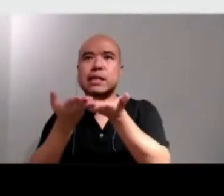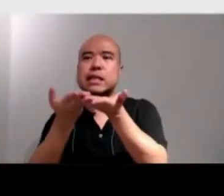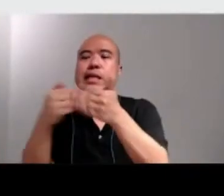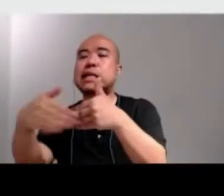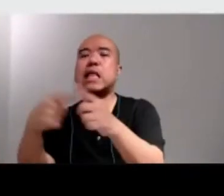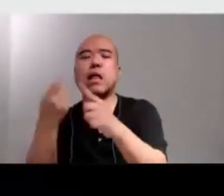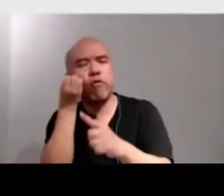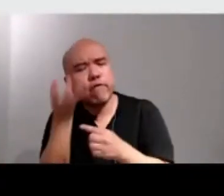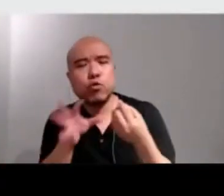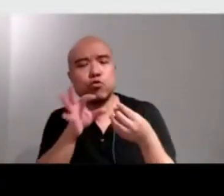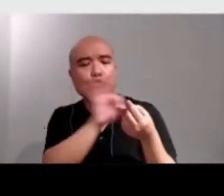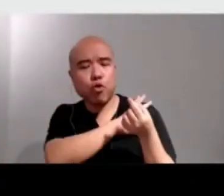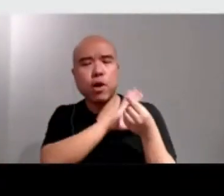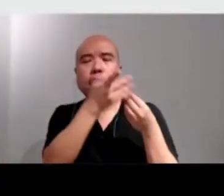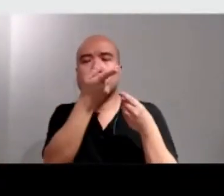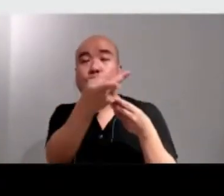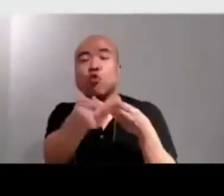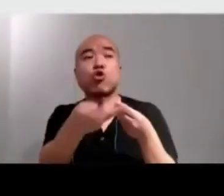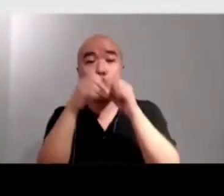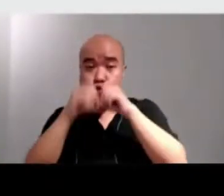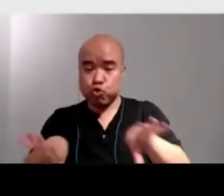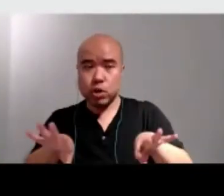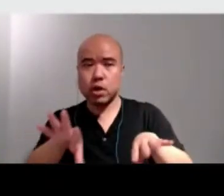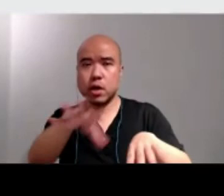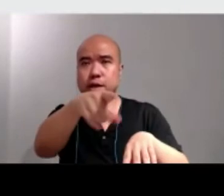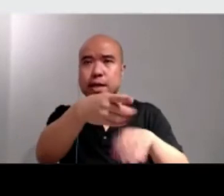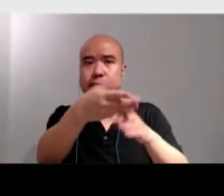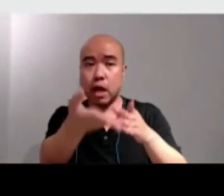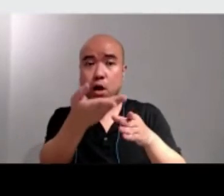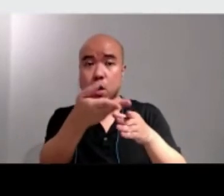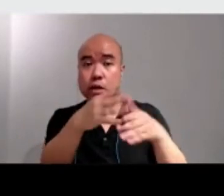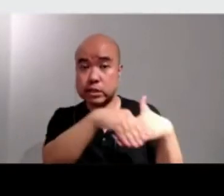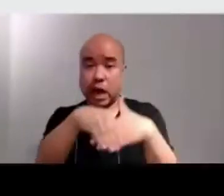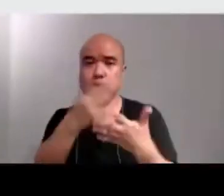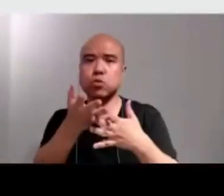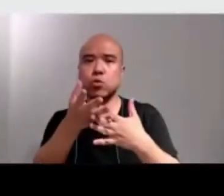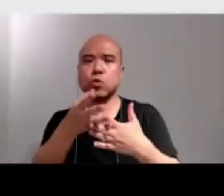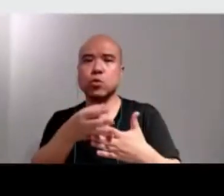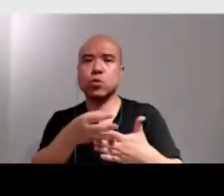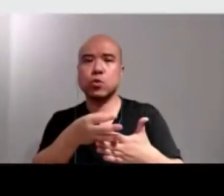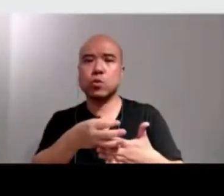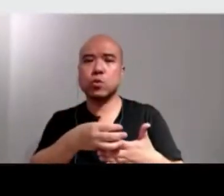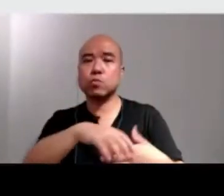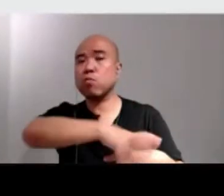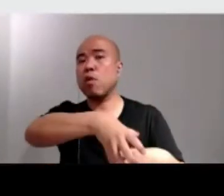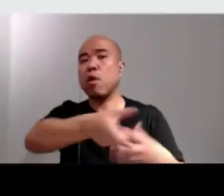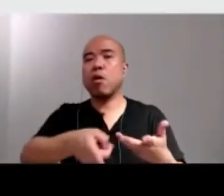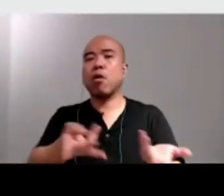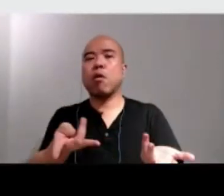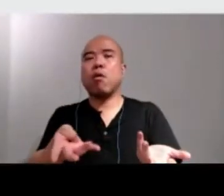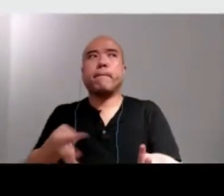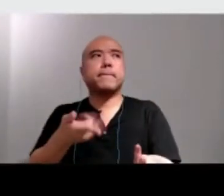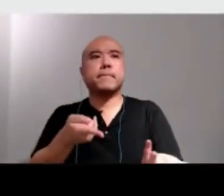善机构，而帮他们广泛宣传，甚至可以带动那个社区。你平斜你不知道是怎